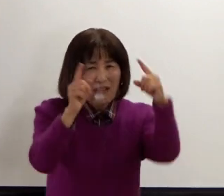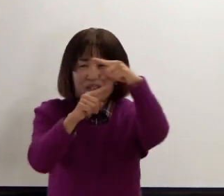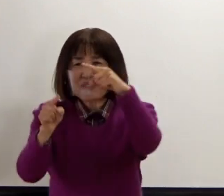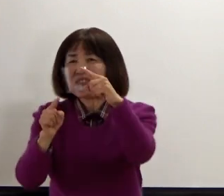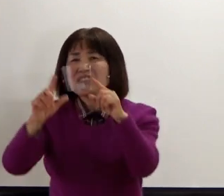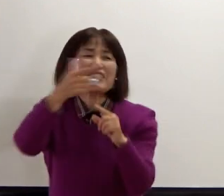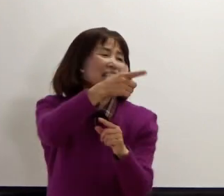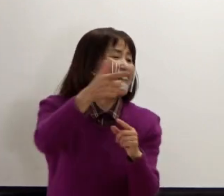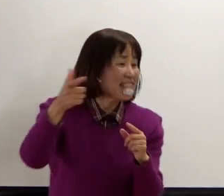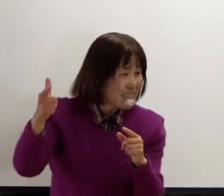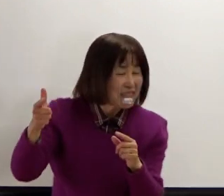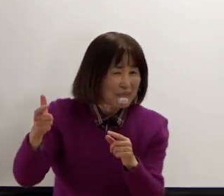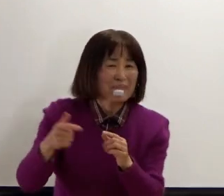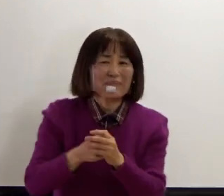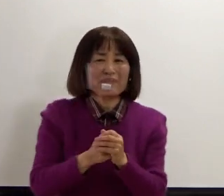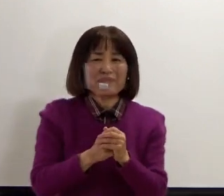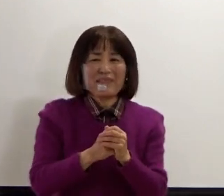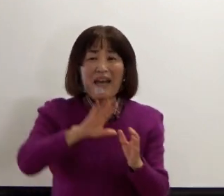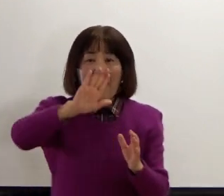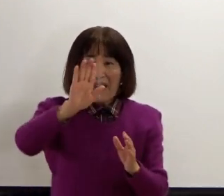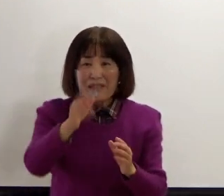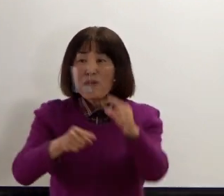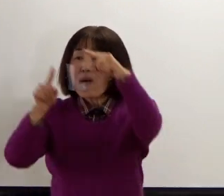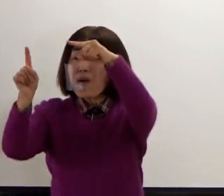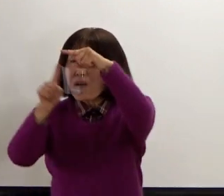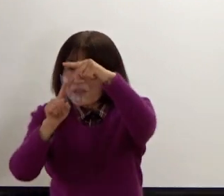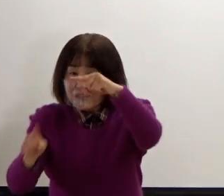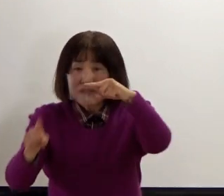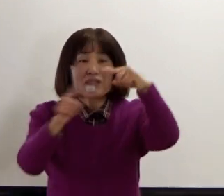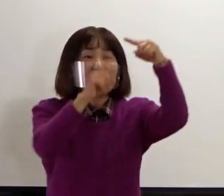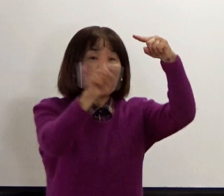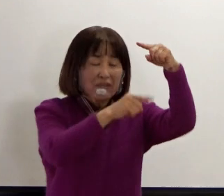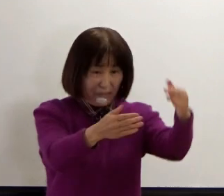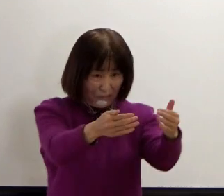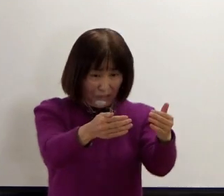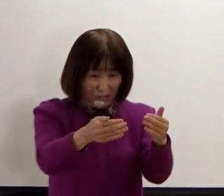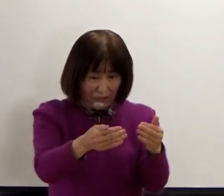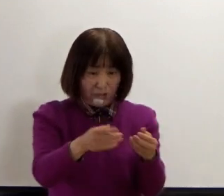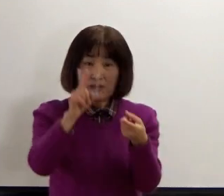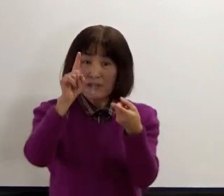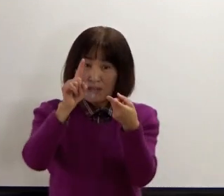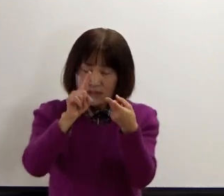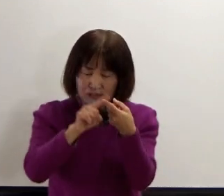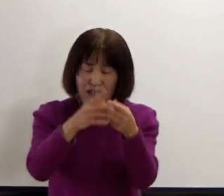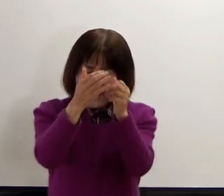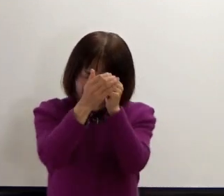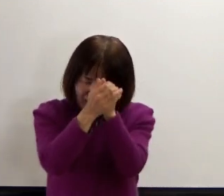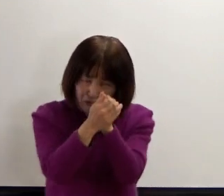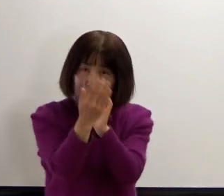が皆さん一人一人のその必要に応じて、またその祈りに対して